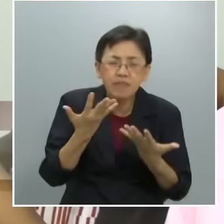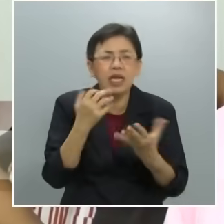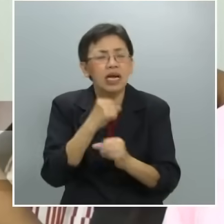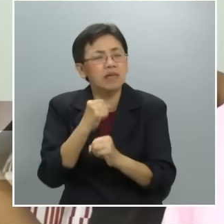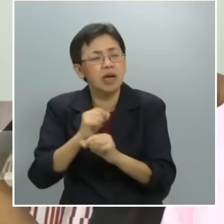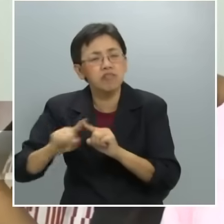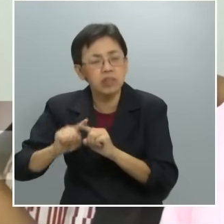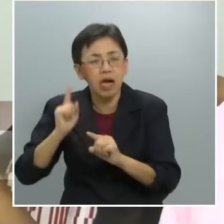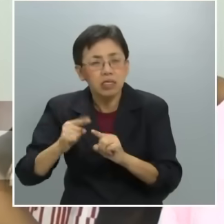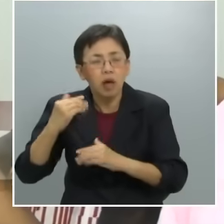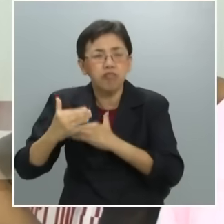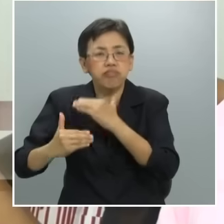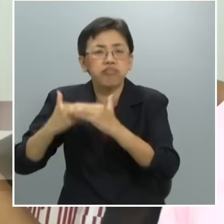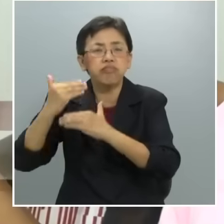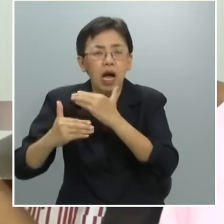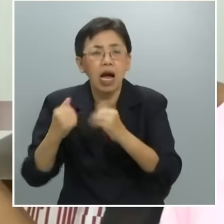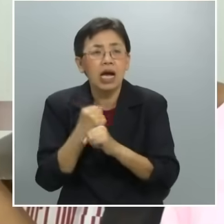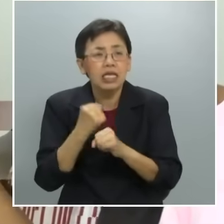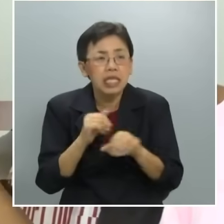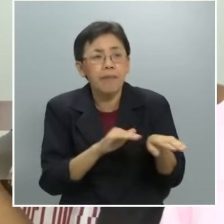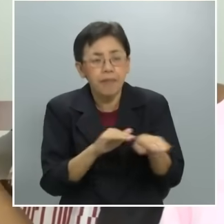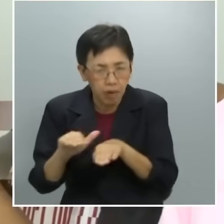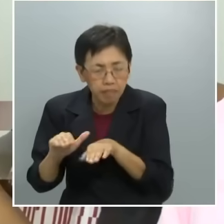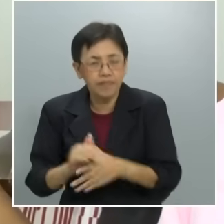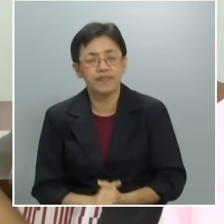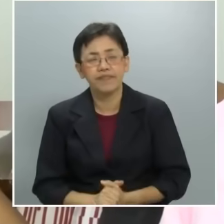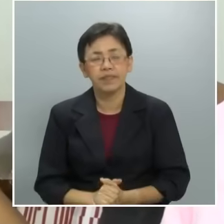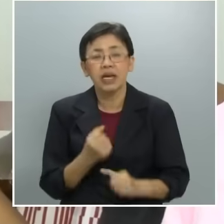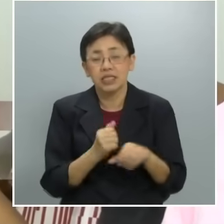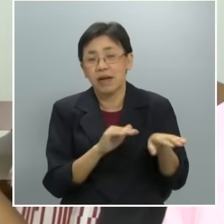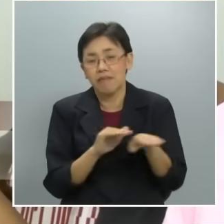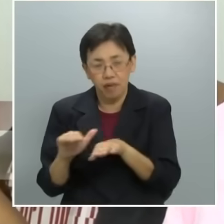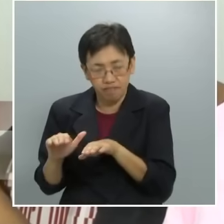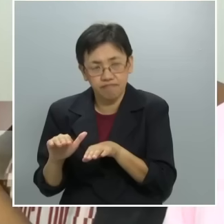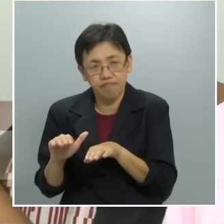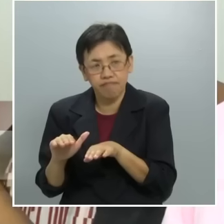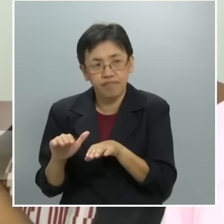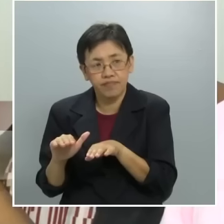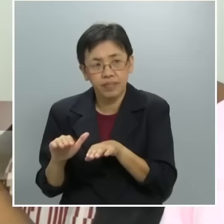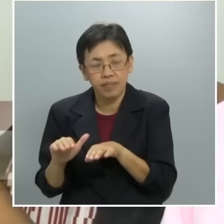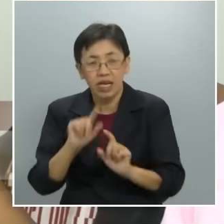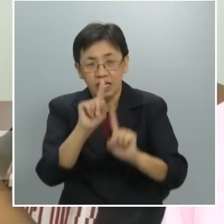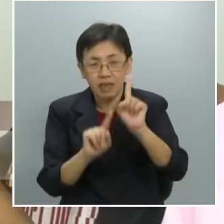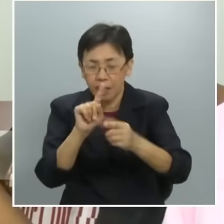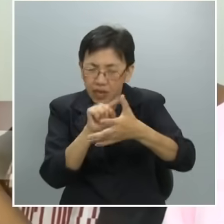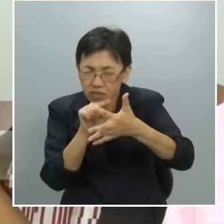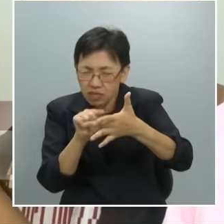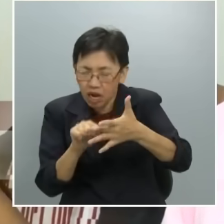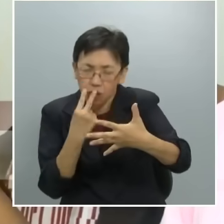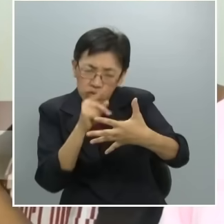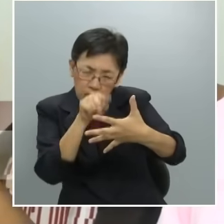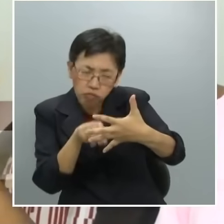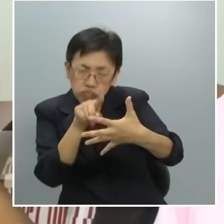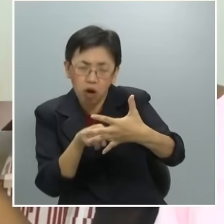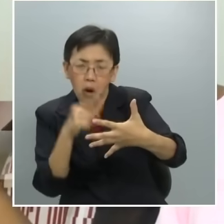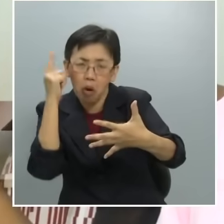ขึ้นมานะครับเราทำพร้อมกันทุกอย่างที่ท่านที่ผลของโพลออกมาก็ไม่ได้พิจารณาแปลกใจอย่างที่ผมบอกนะ